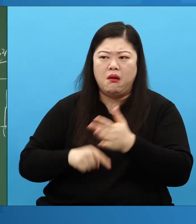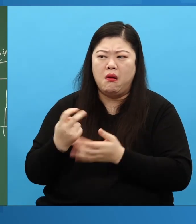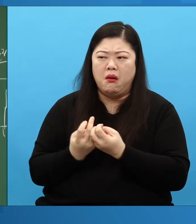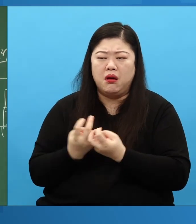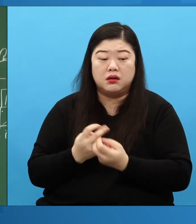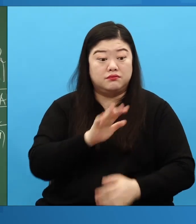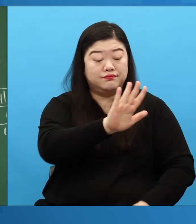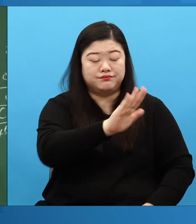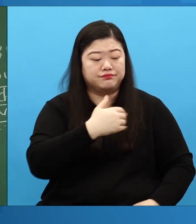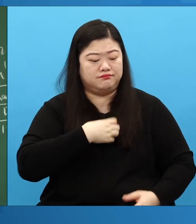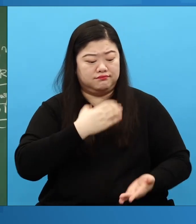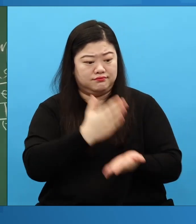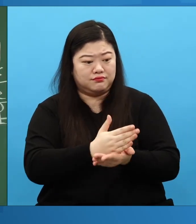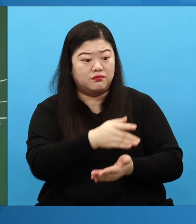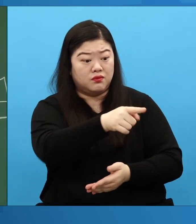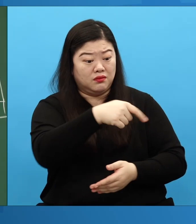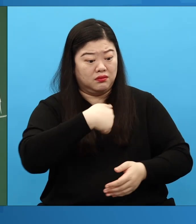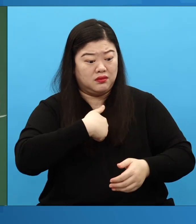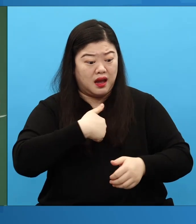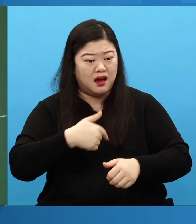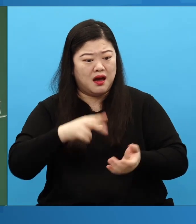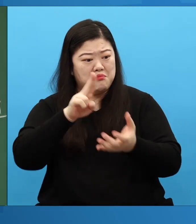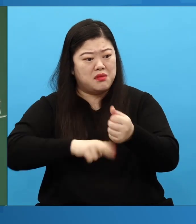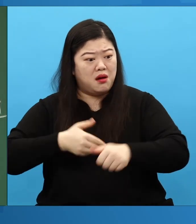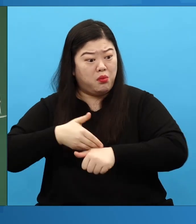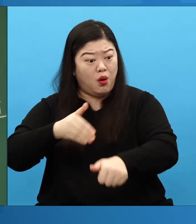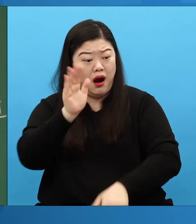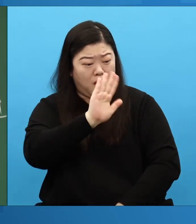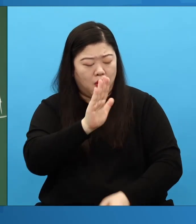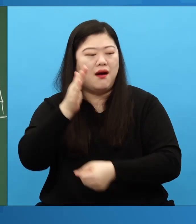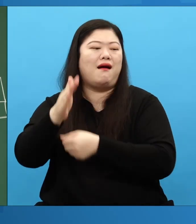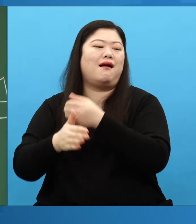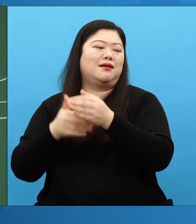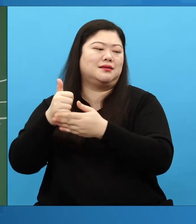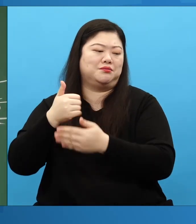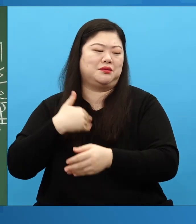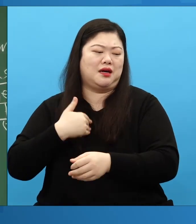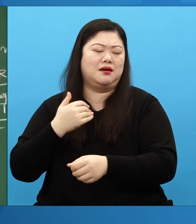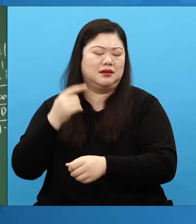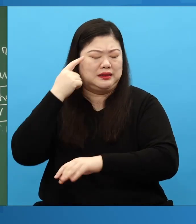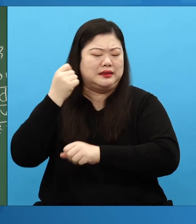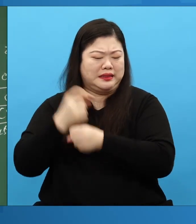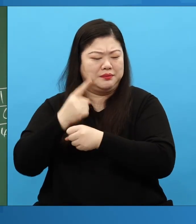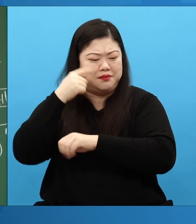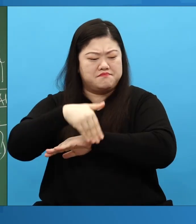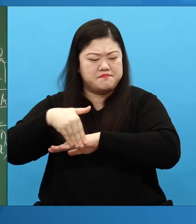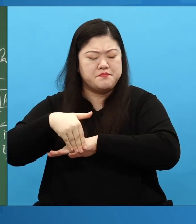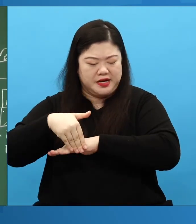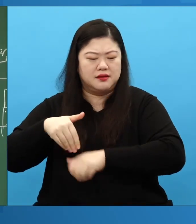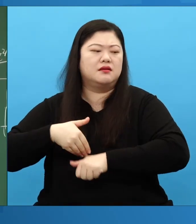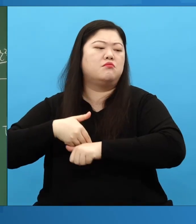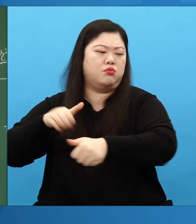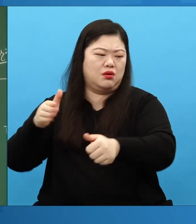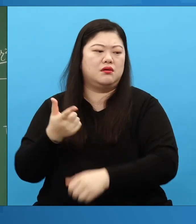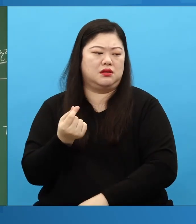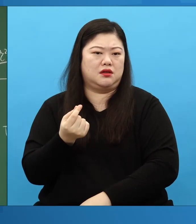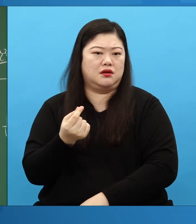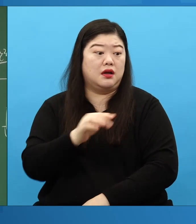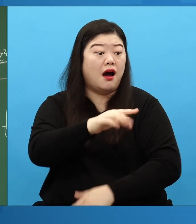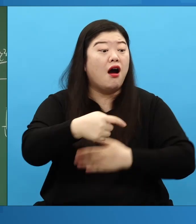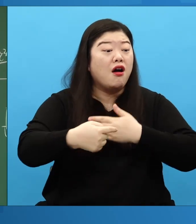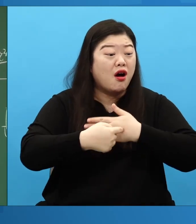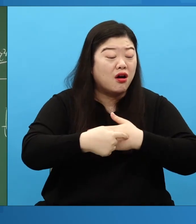the brothers might have been. But Joseph says, no, it is that God has set me before you. 맞잖아요. Isn't that right? 형들이 판 거 맞지만 그건